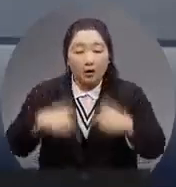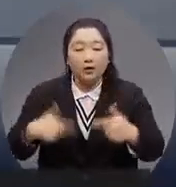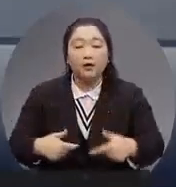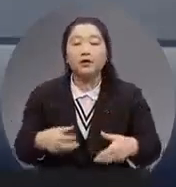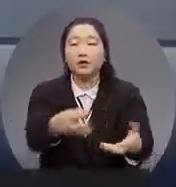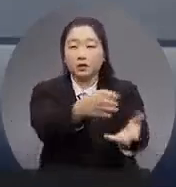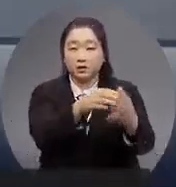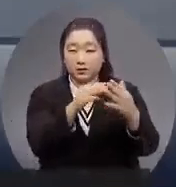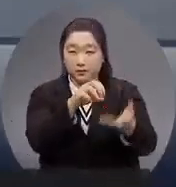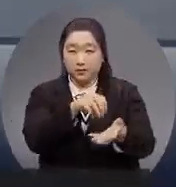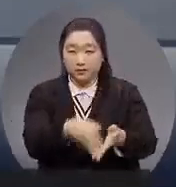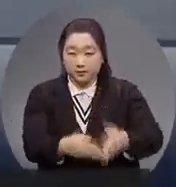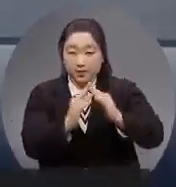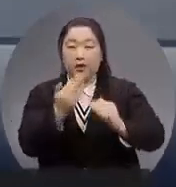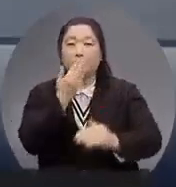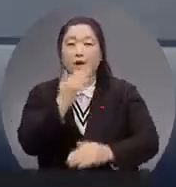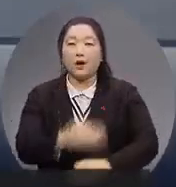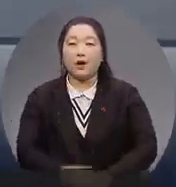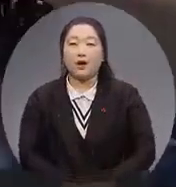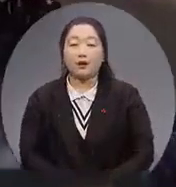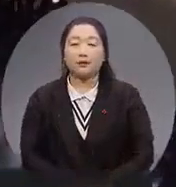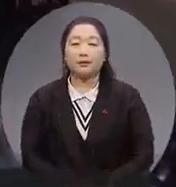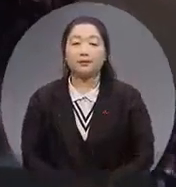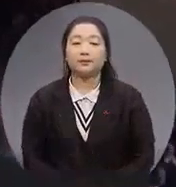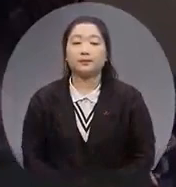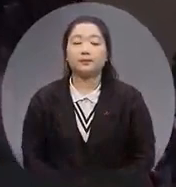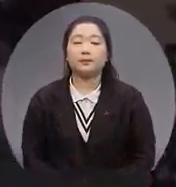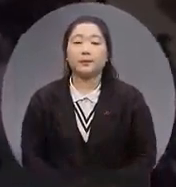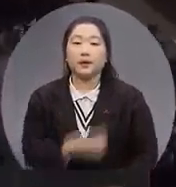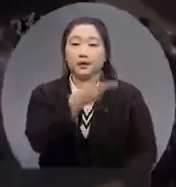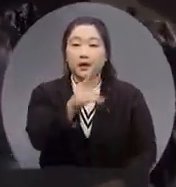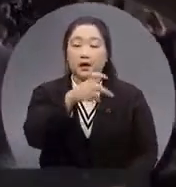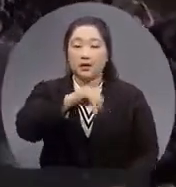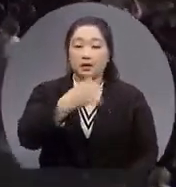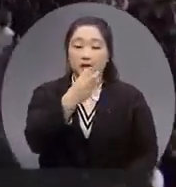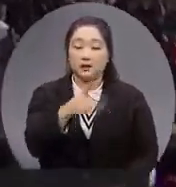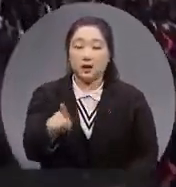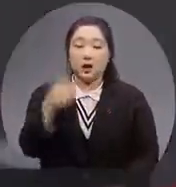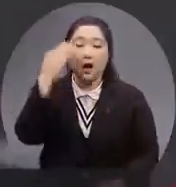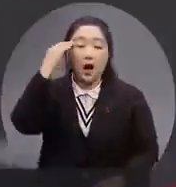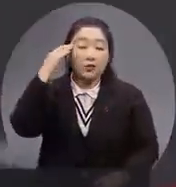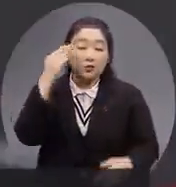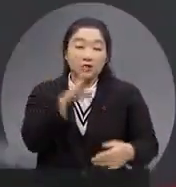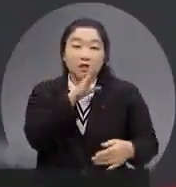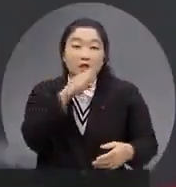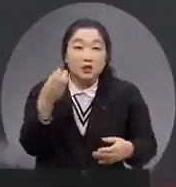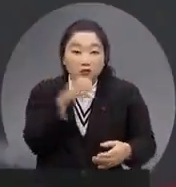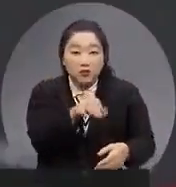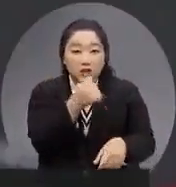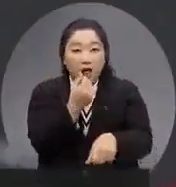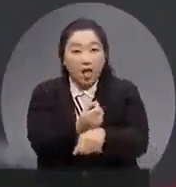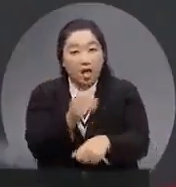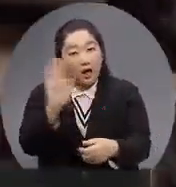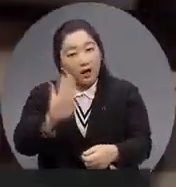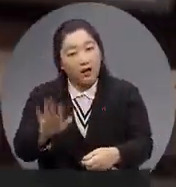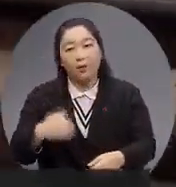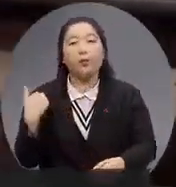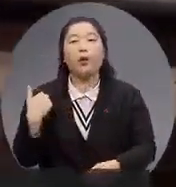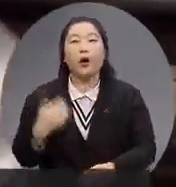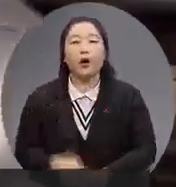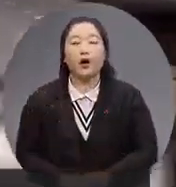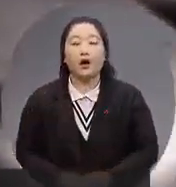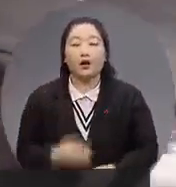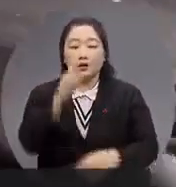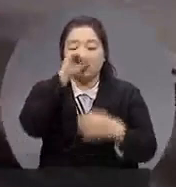언제든지 입주가 가능합니다 테슬라가 한국의 실제 투자를 할지는 아직 결정되지 않았습니다 정부는